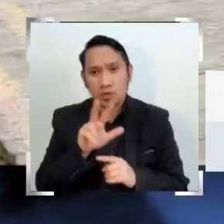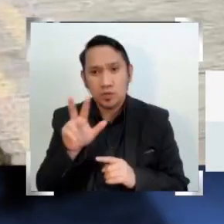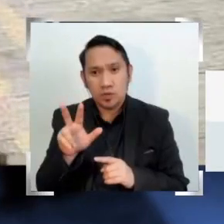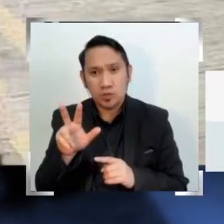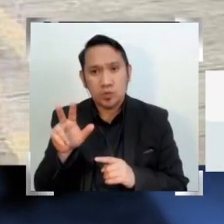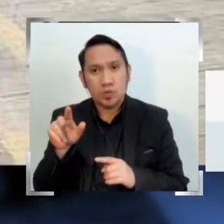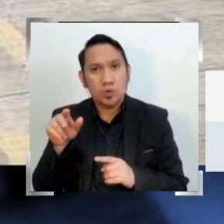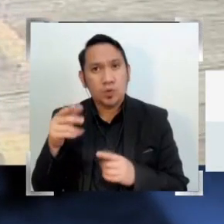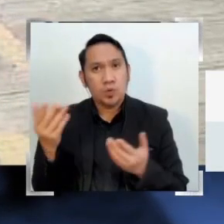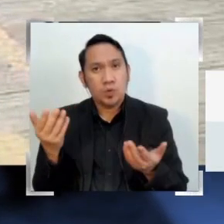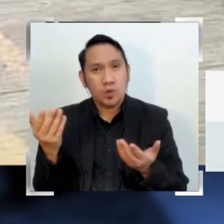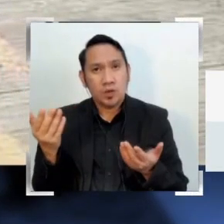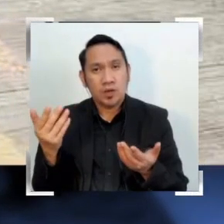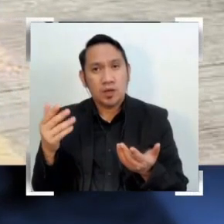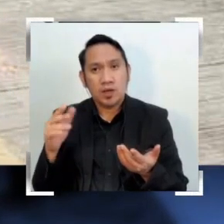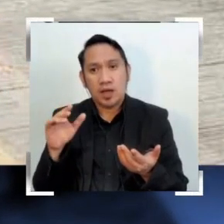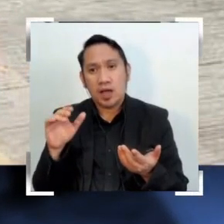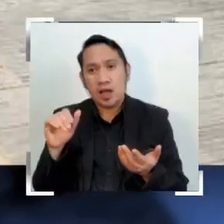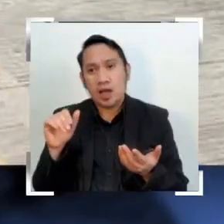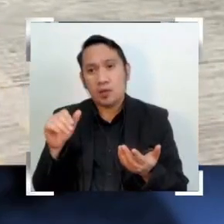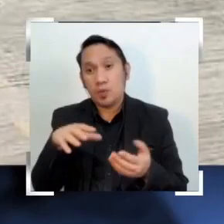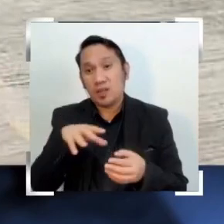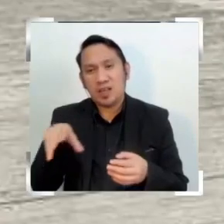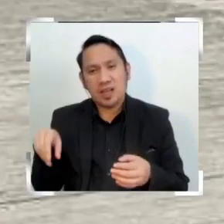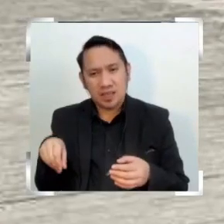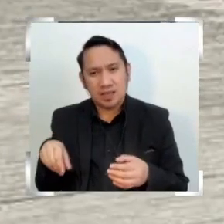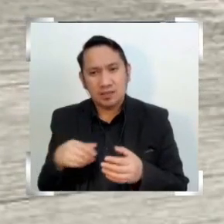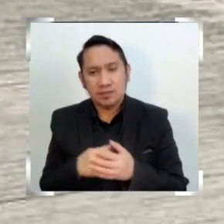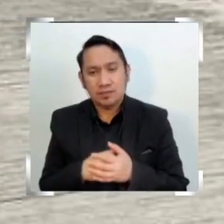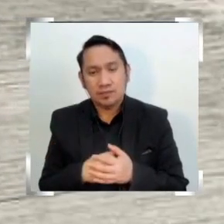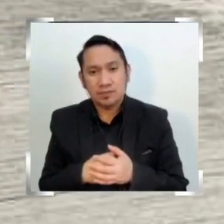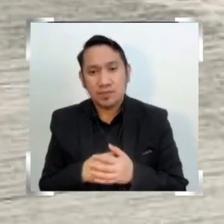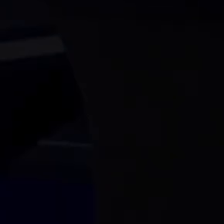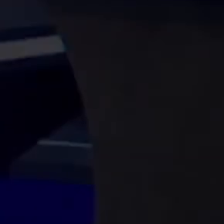sa bayan ng Alcala, Cagayan.